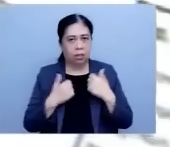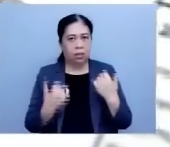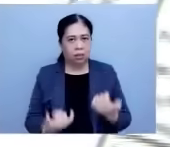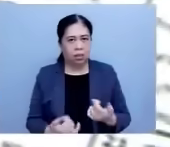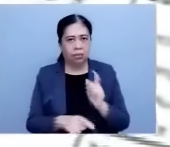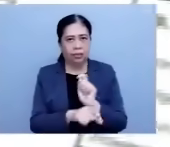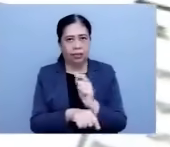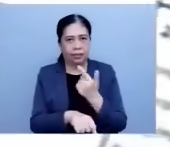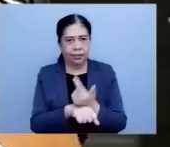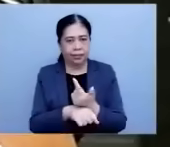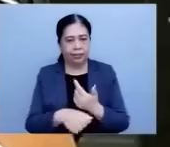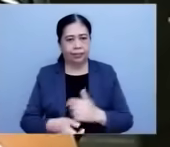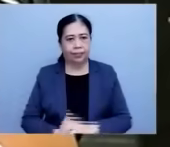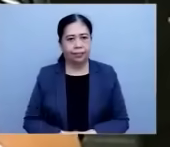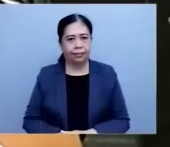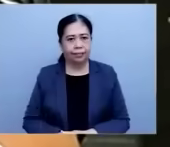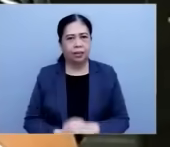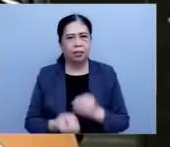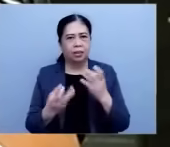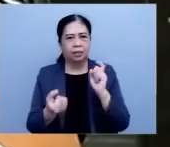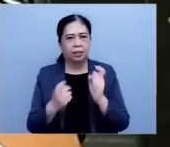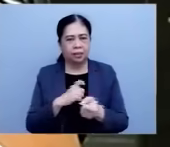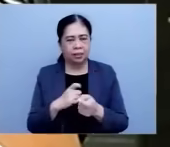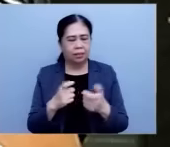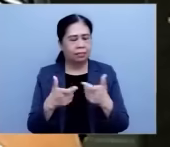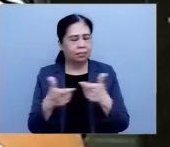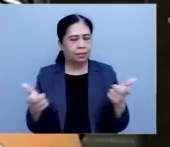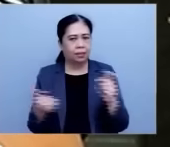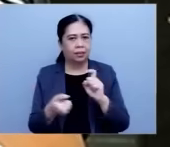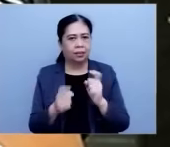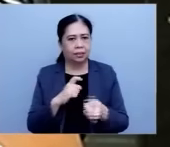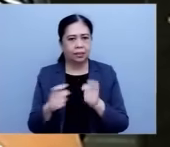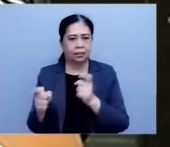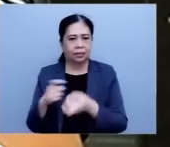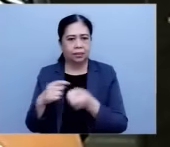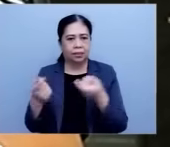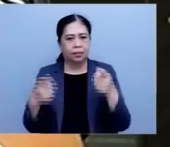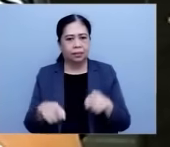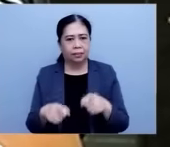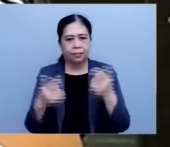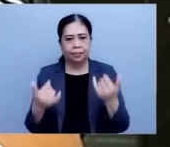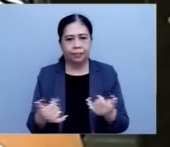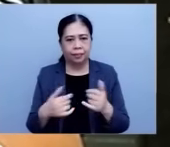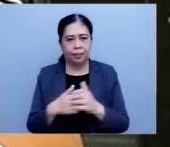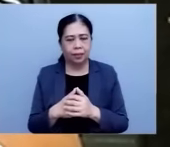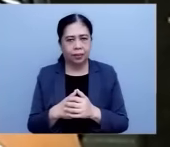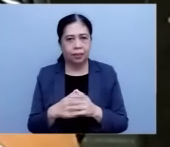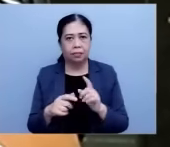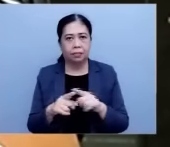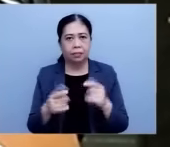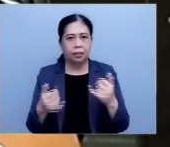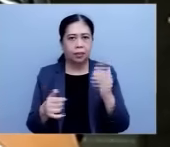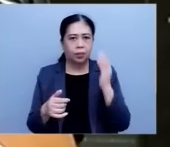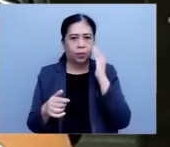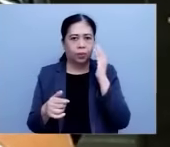na. Madaming pagbabago, malaking pagbabago yung mangyayari. Pero still, alam naman